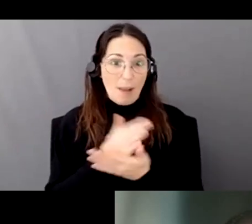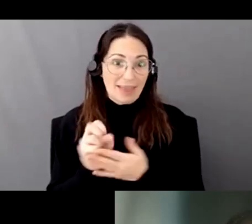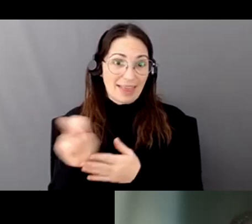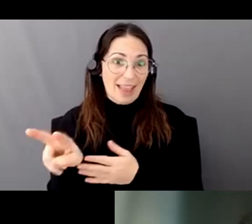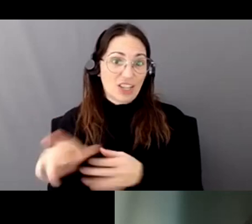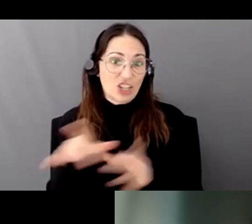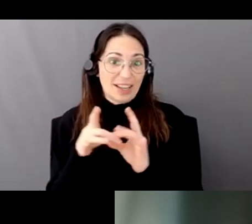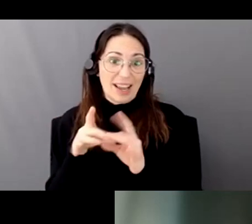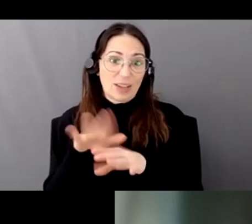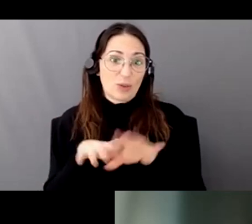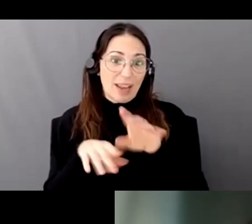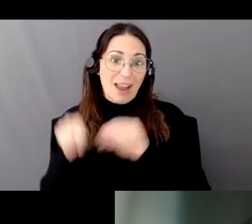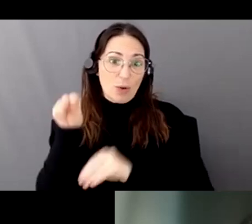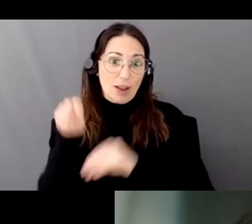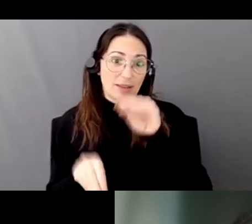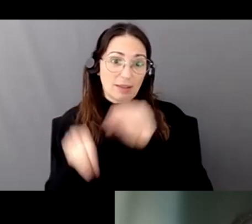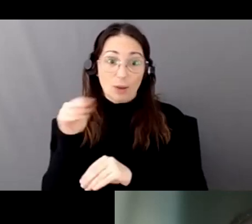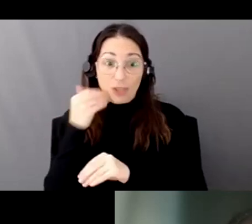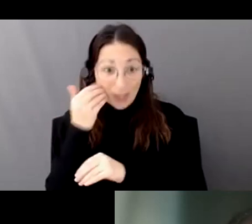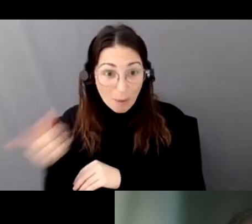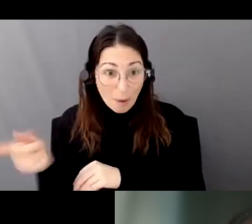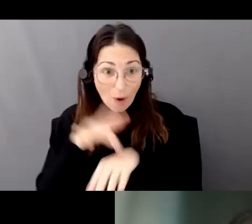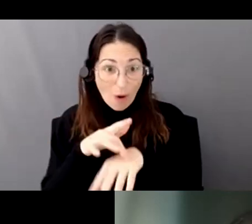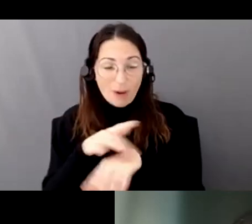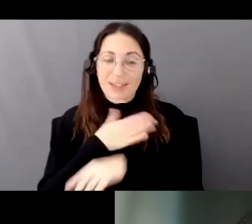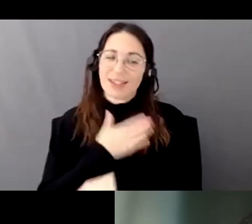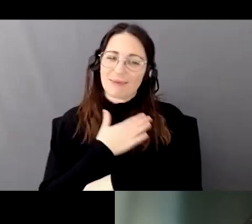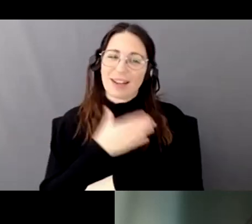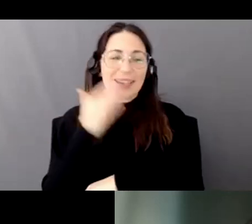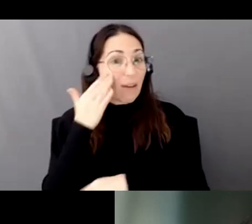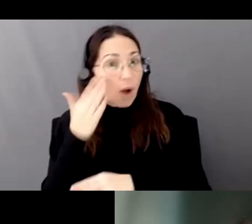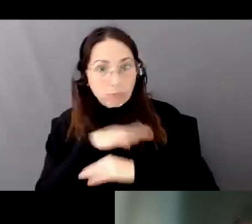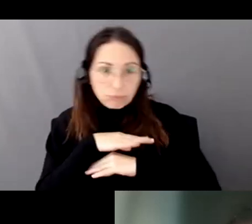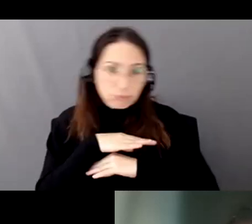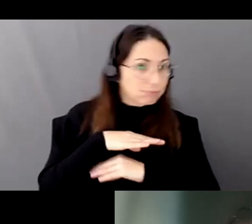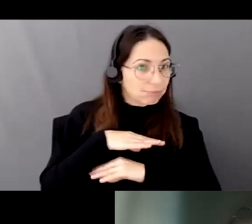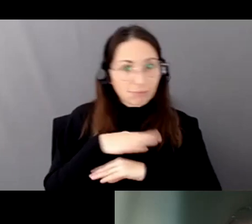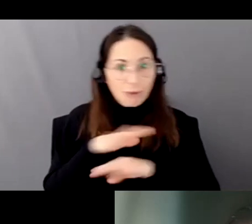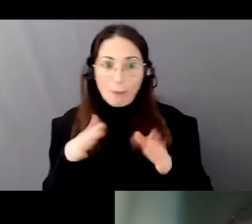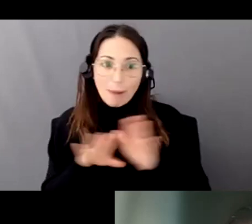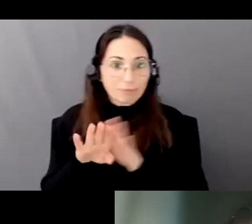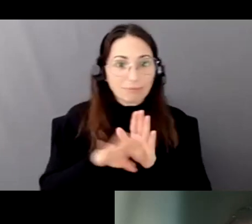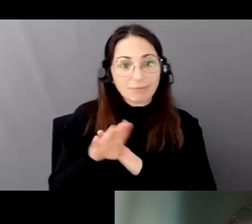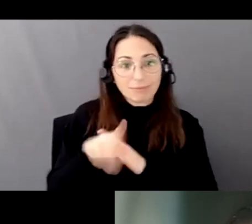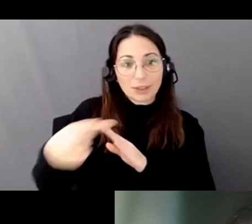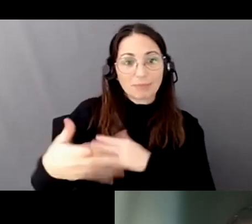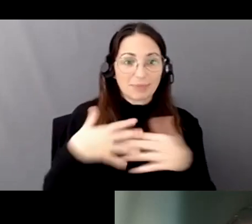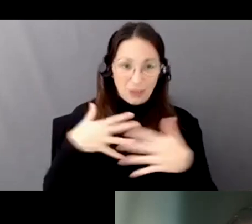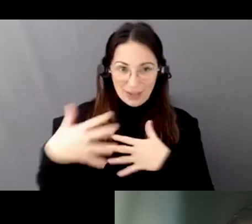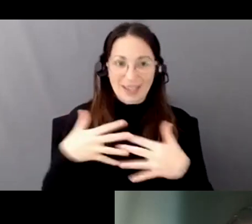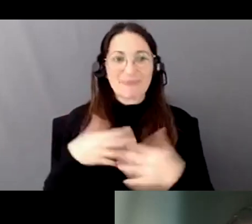vers l'évaluation, donc n'hésitez pas à le faire, s'il vous plaît, juste pour qu'on sache comment améliorer nos prochains ateliers.